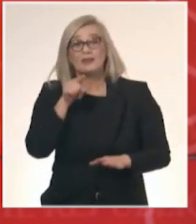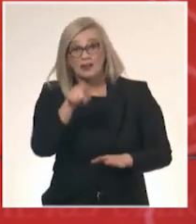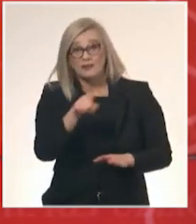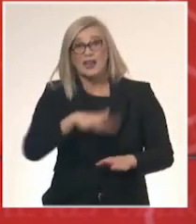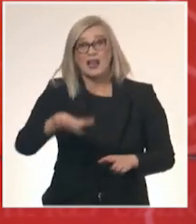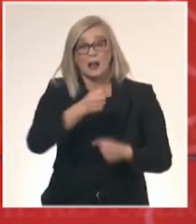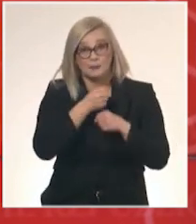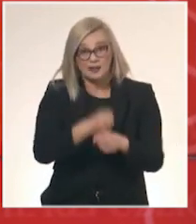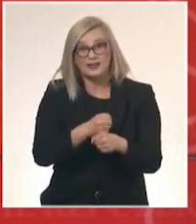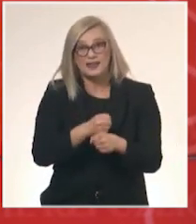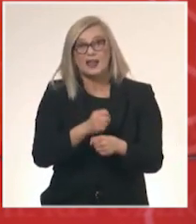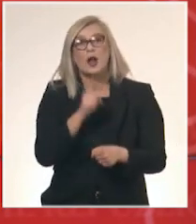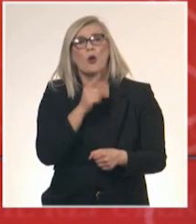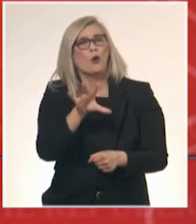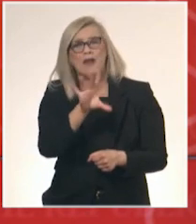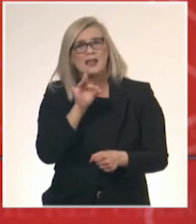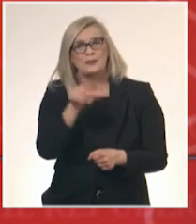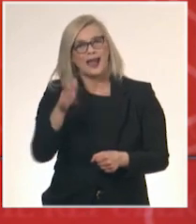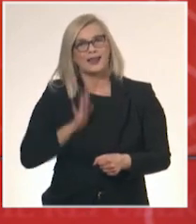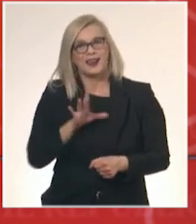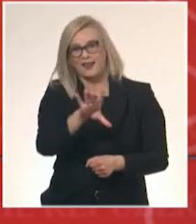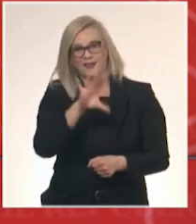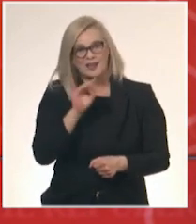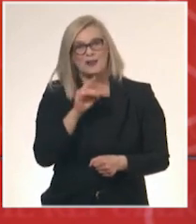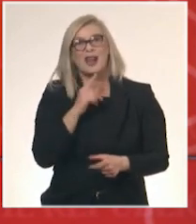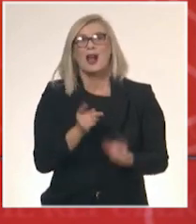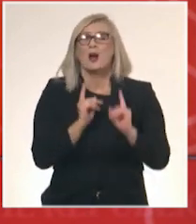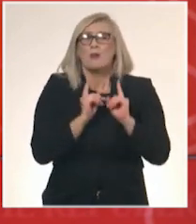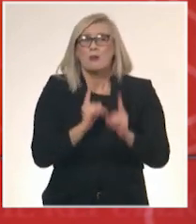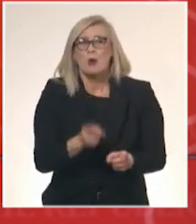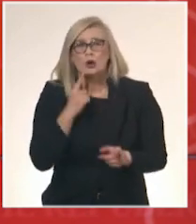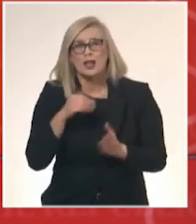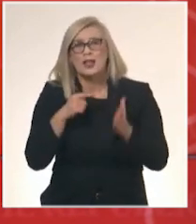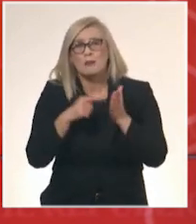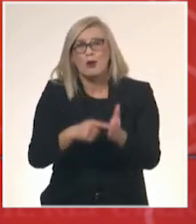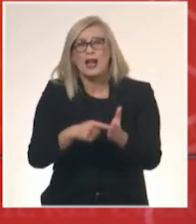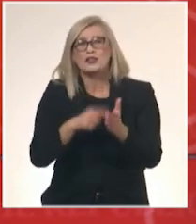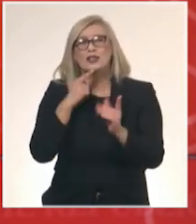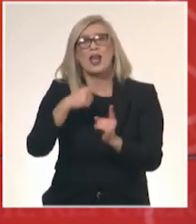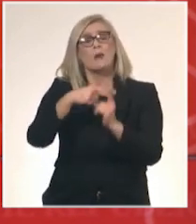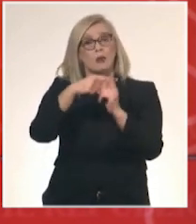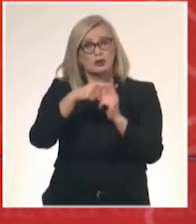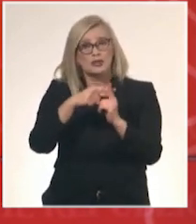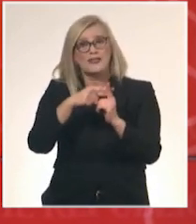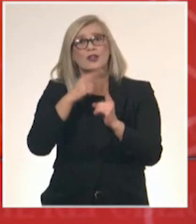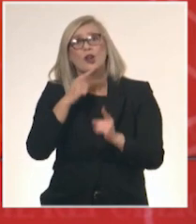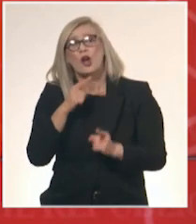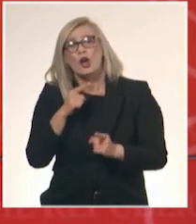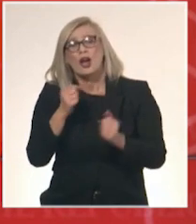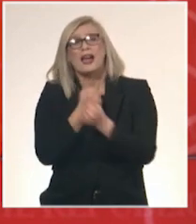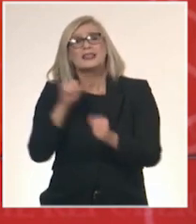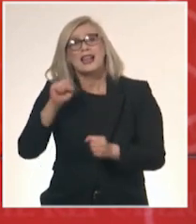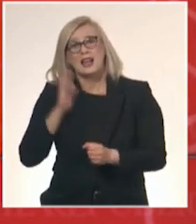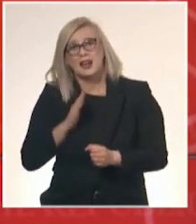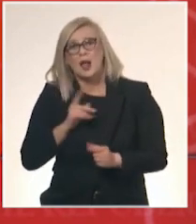пратениците, избраници од граѓаните, и затоа мора да покажете конструктивност во име на граѓаните, мора да покажете